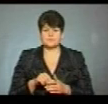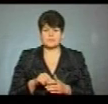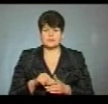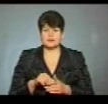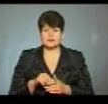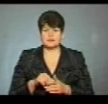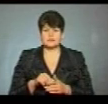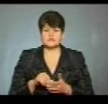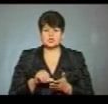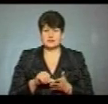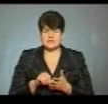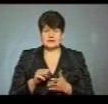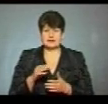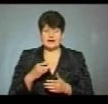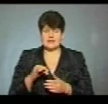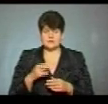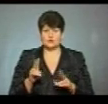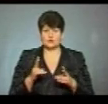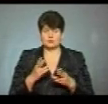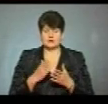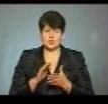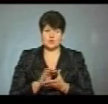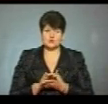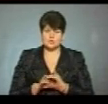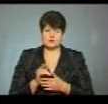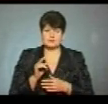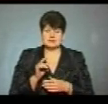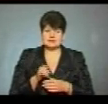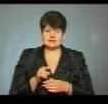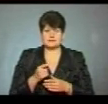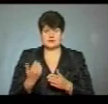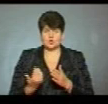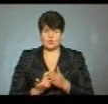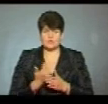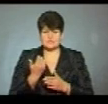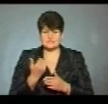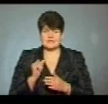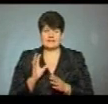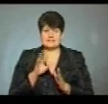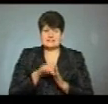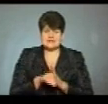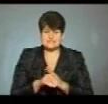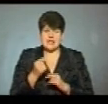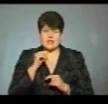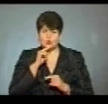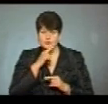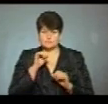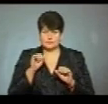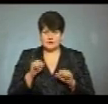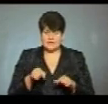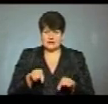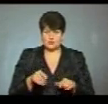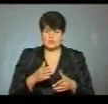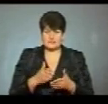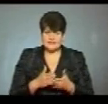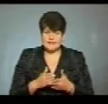Наше завдання як членів трейд-клубу є ознайомлення із тим інноваційним, інвестиційним і економічним потенціалом, який тут